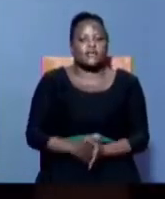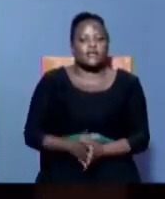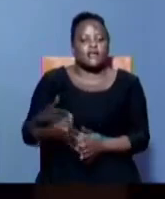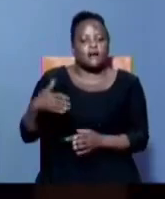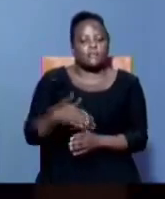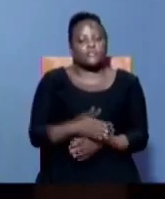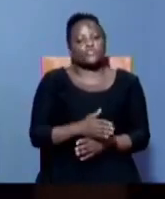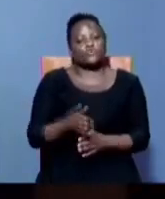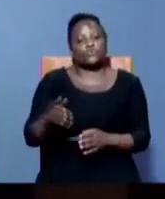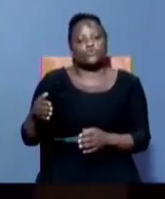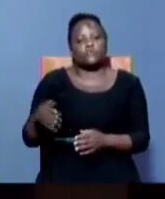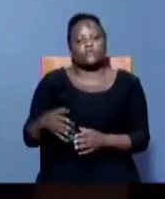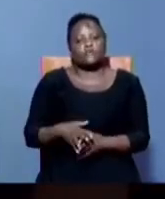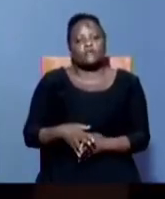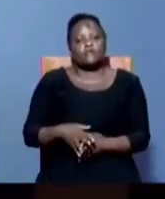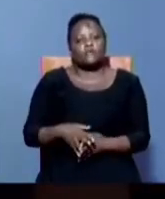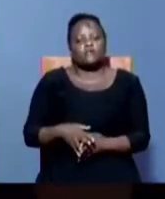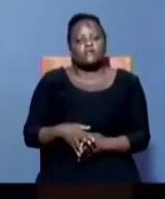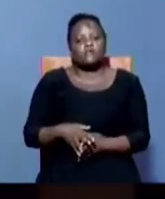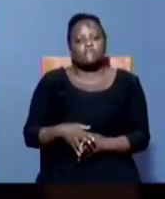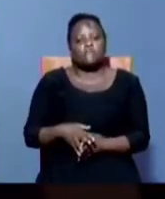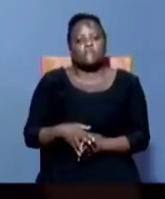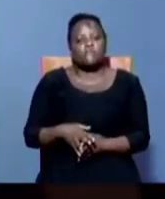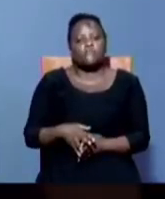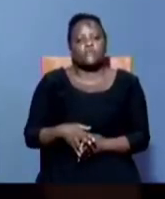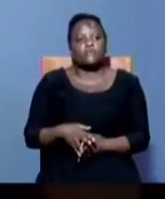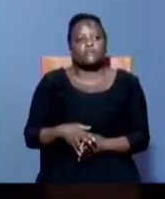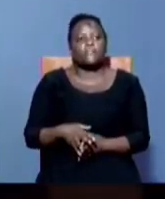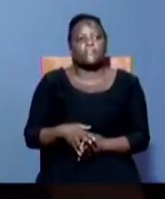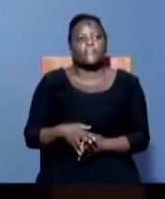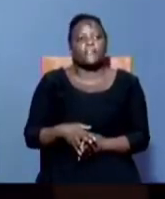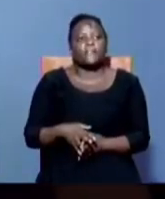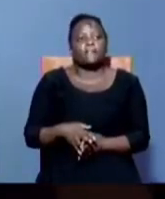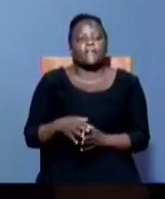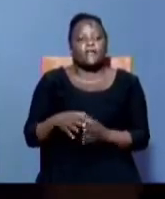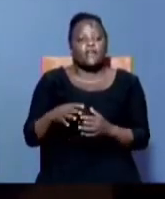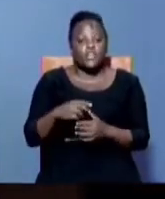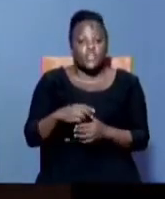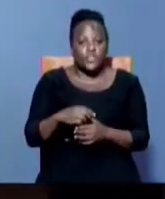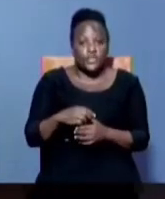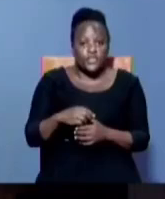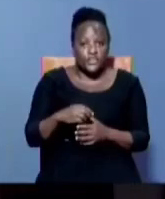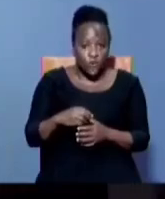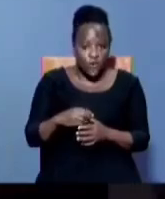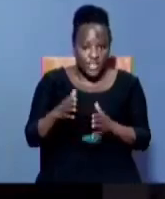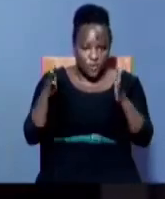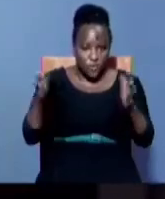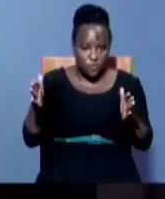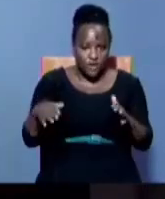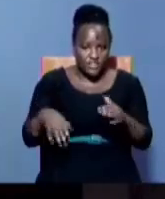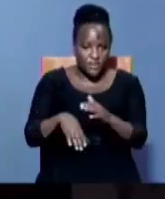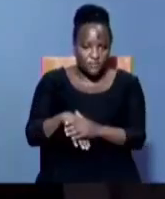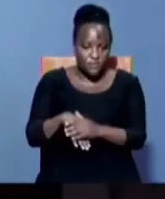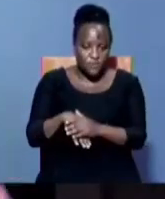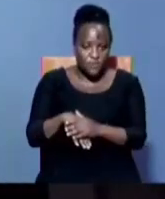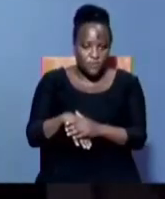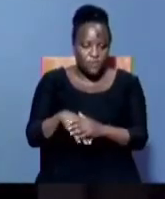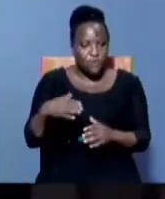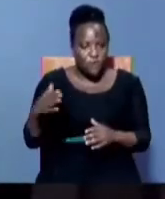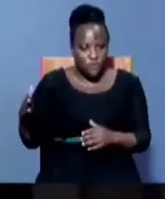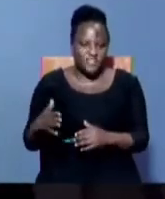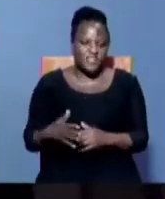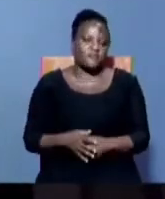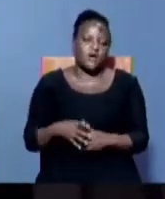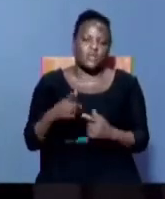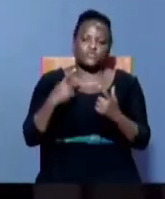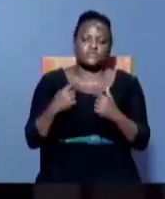pitia kwenye kidole lile kikubwa cha mguu wa kulia, kwa maana njia zako zote anazungumzia. Kwa hiyo